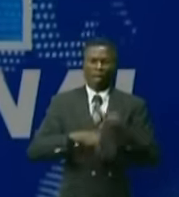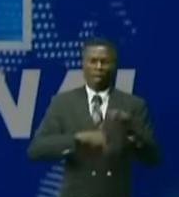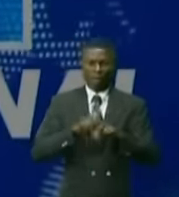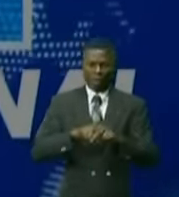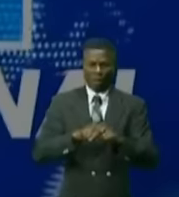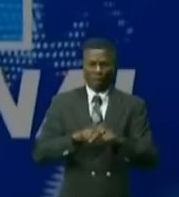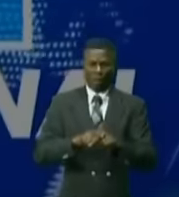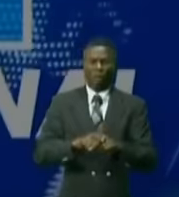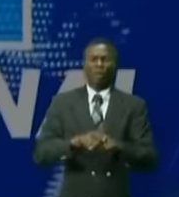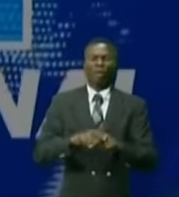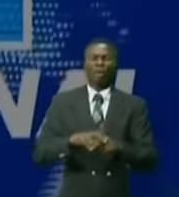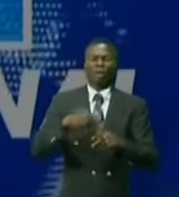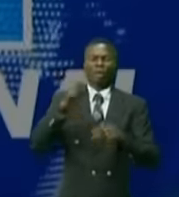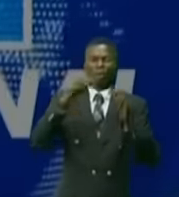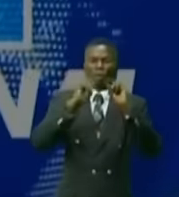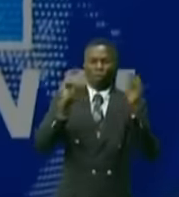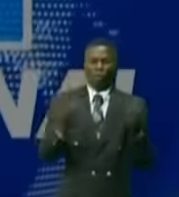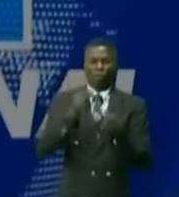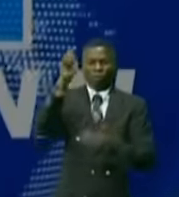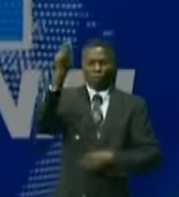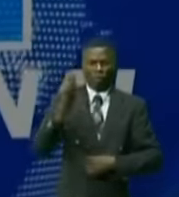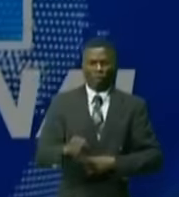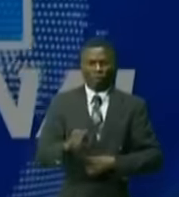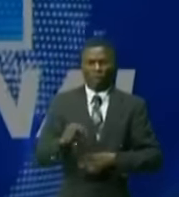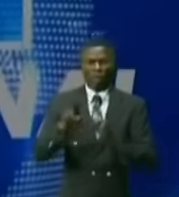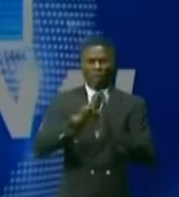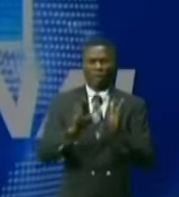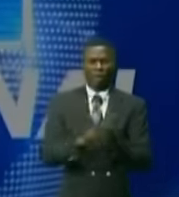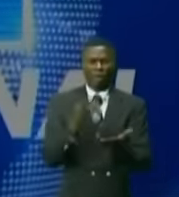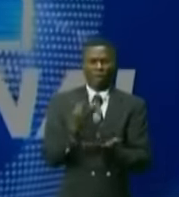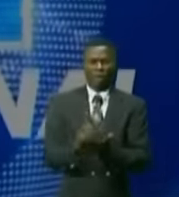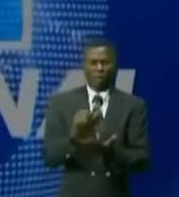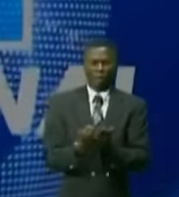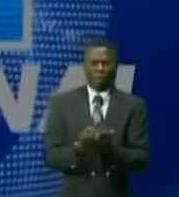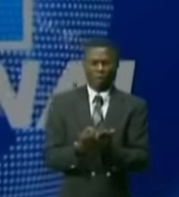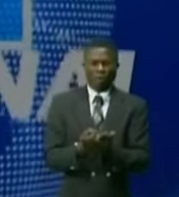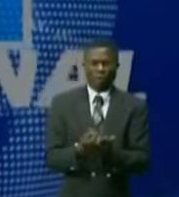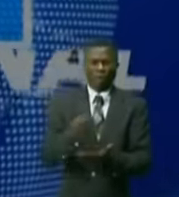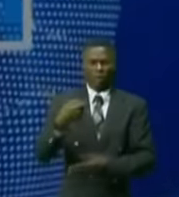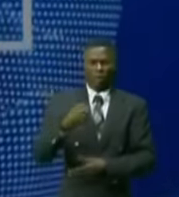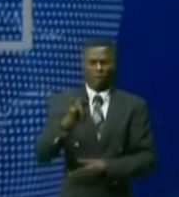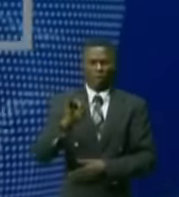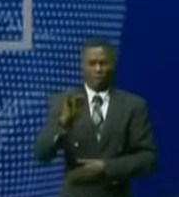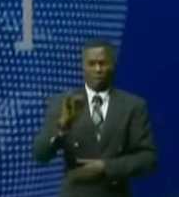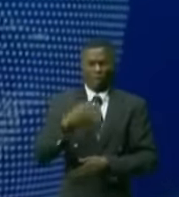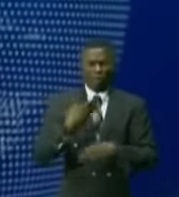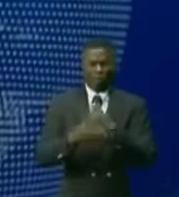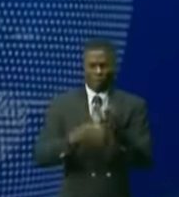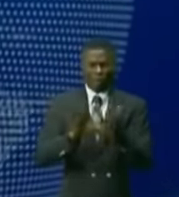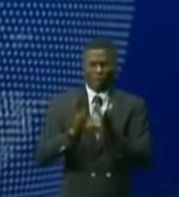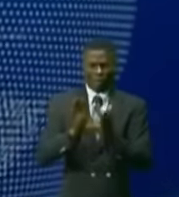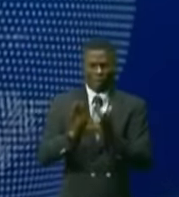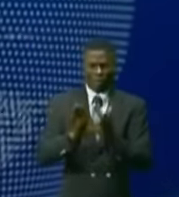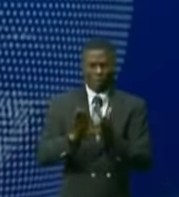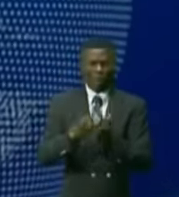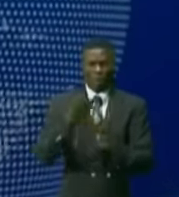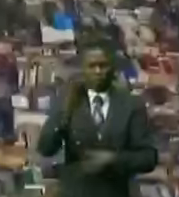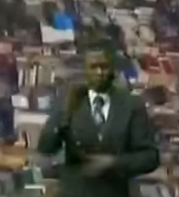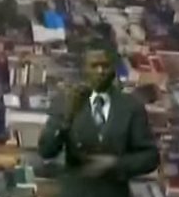Interpol, l'auditorat militaire et les règles financières. Guy Matundu pour ce reportage, notre envoyé